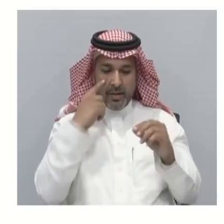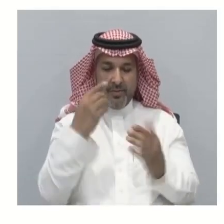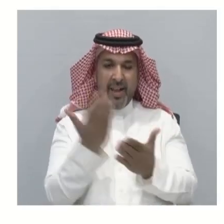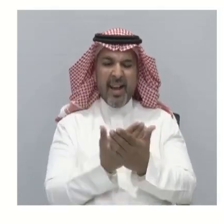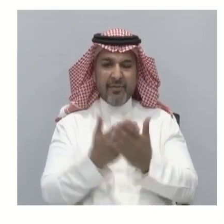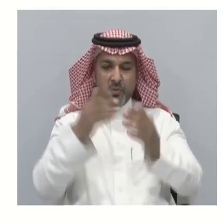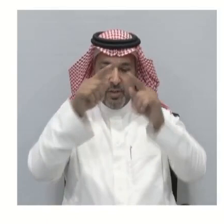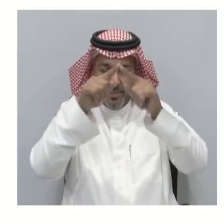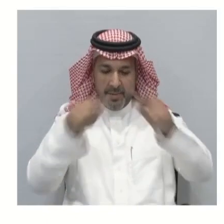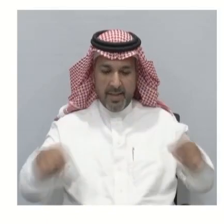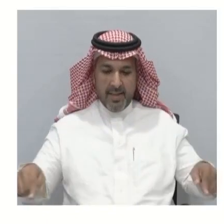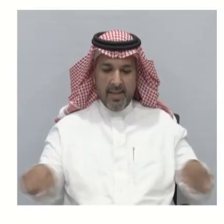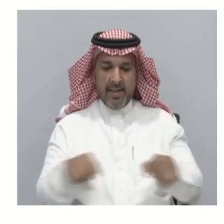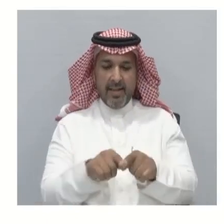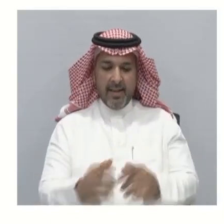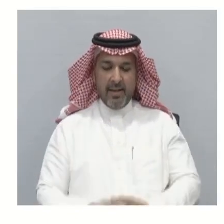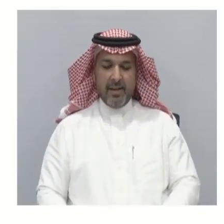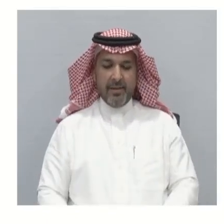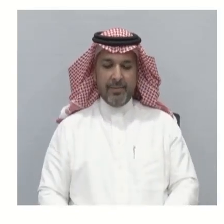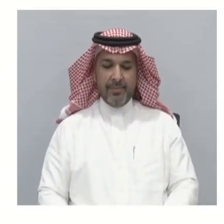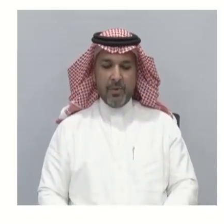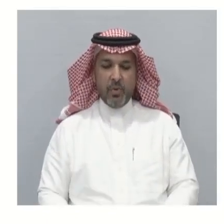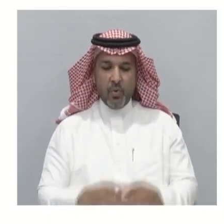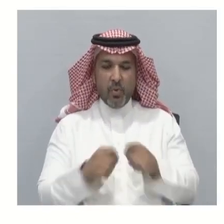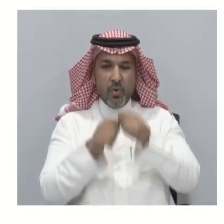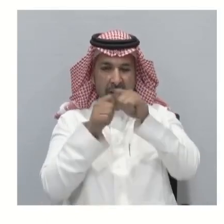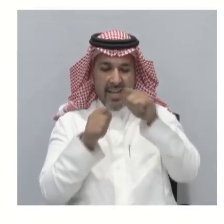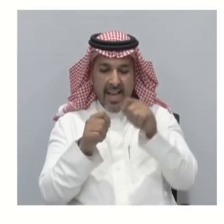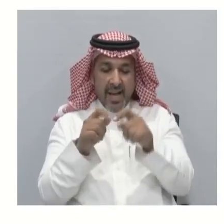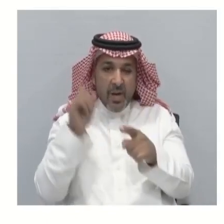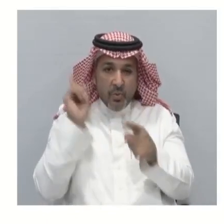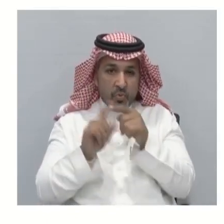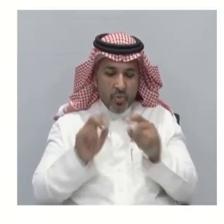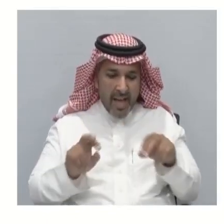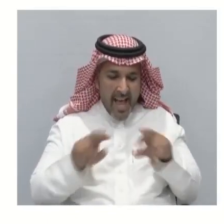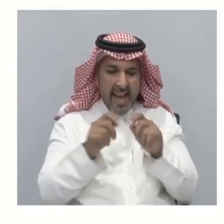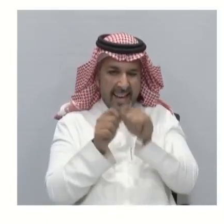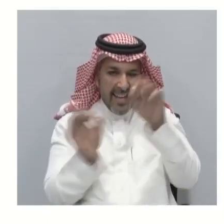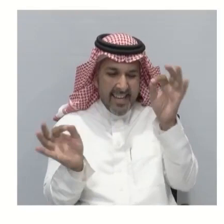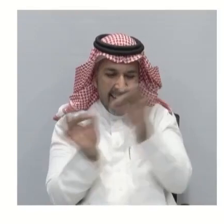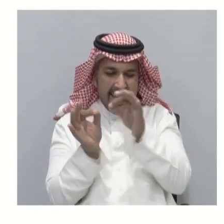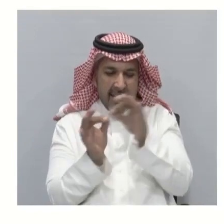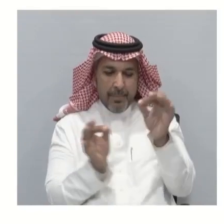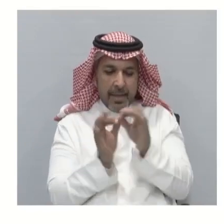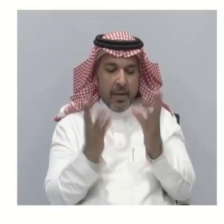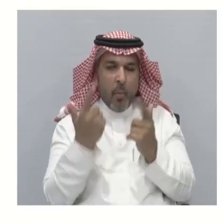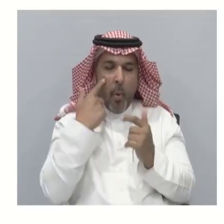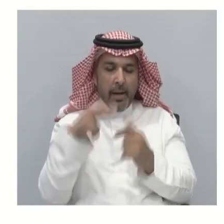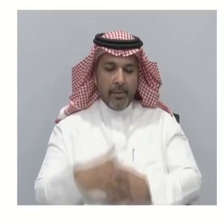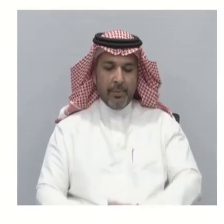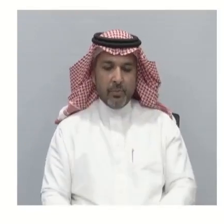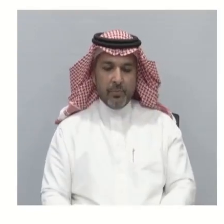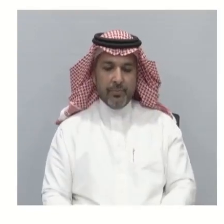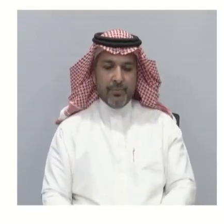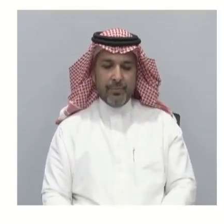هذا الشكل فاي المتدربين اقرب الى الى المدرب يعني هل لاحظ معي هل المتدرب